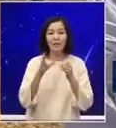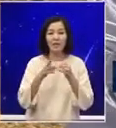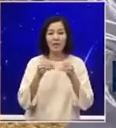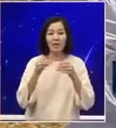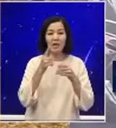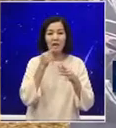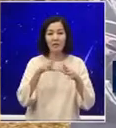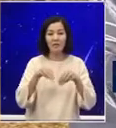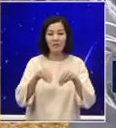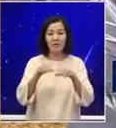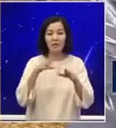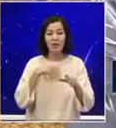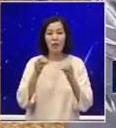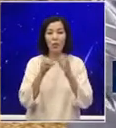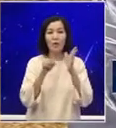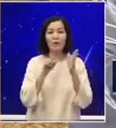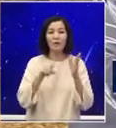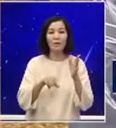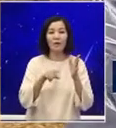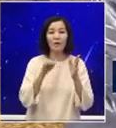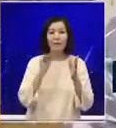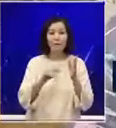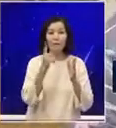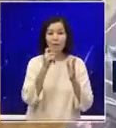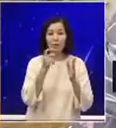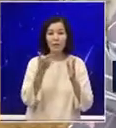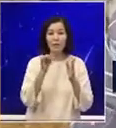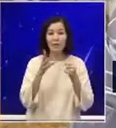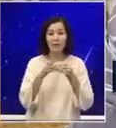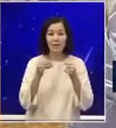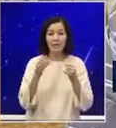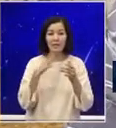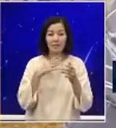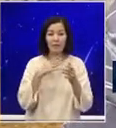қант қызылшасы себілген болады. Биыл 16100 гектарға себілді. Бүгінгі күнге